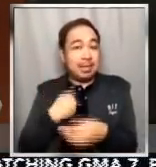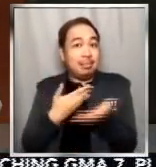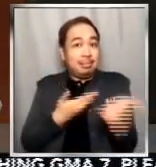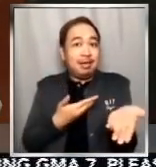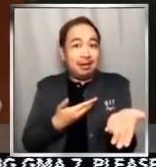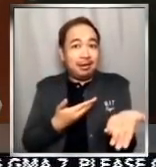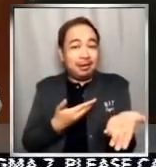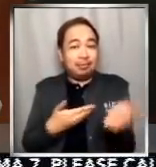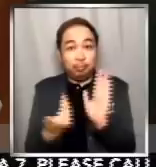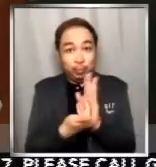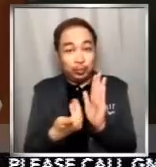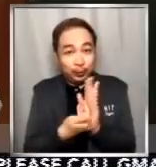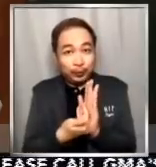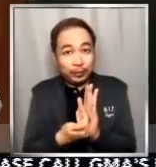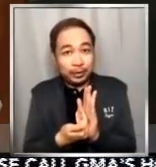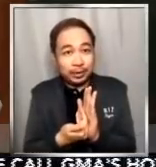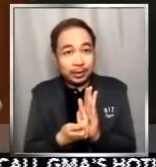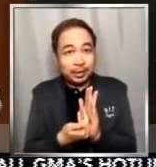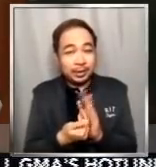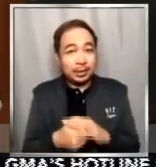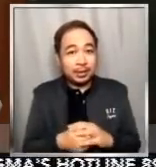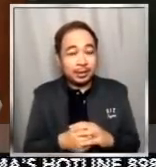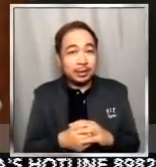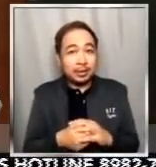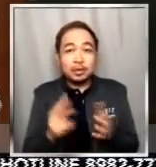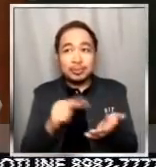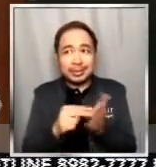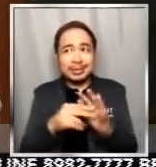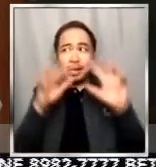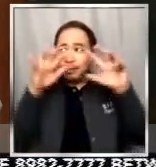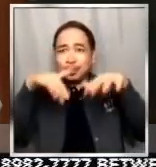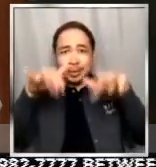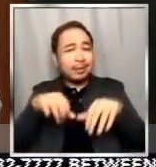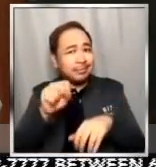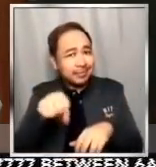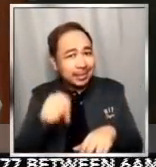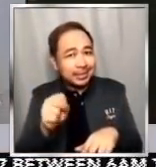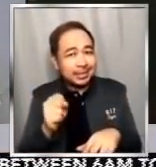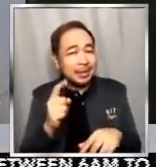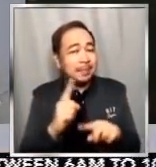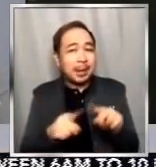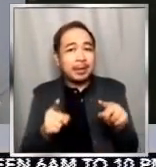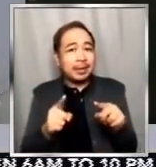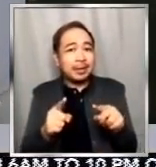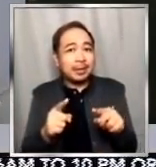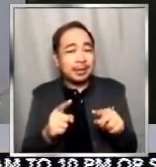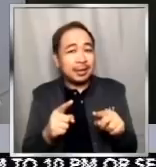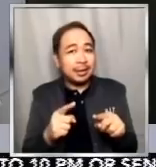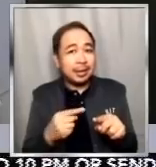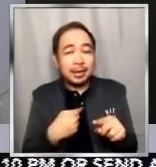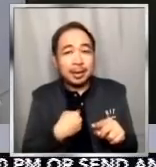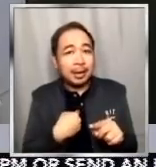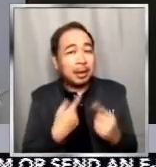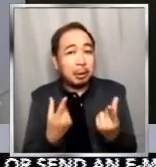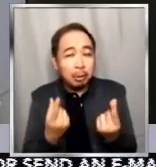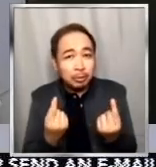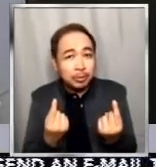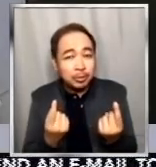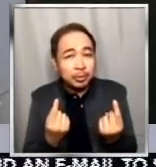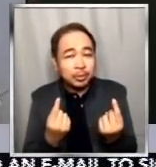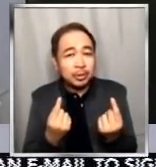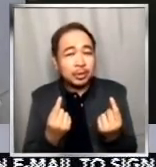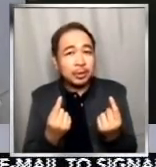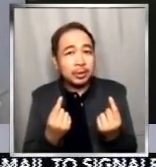Maming lahat wala. Because it may be bagyo. Eh, ngayon, I was waiting for that, yung tail end